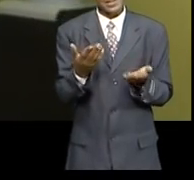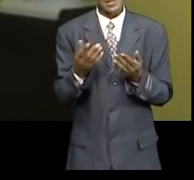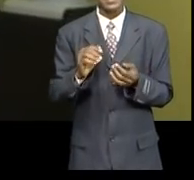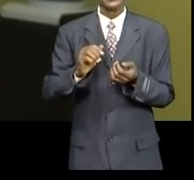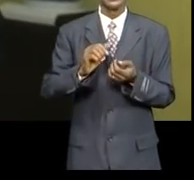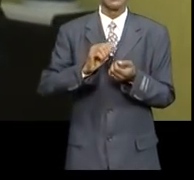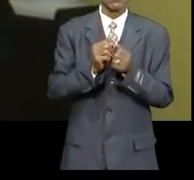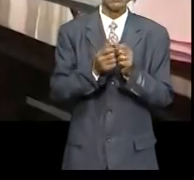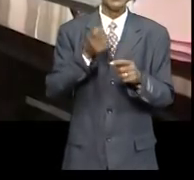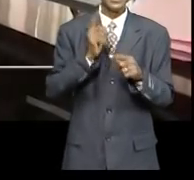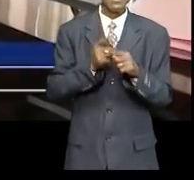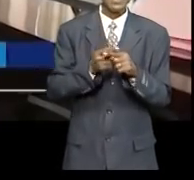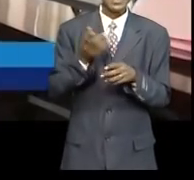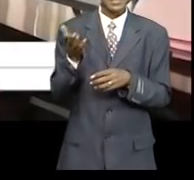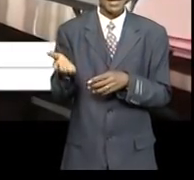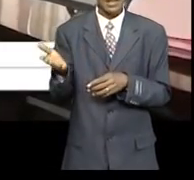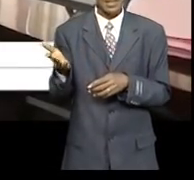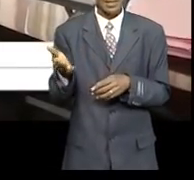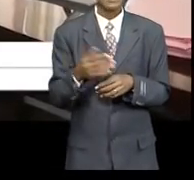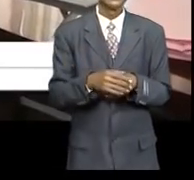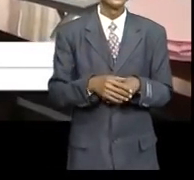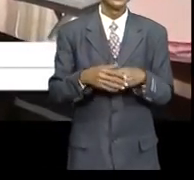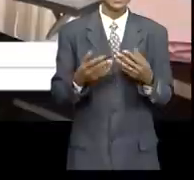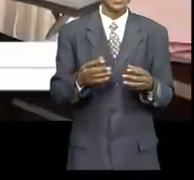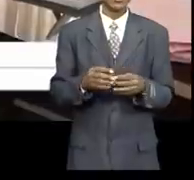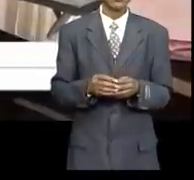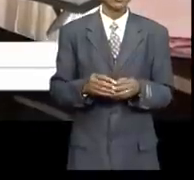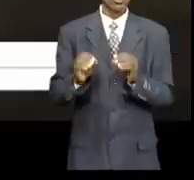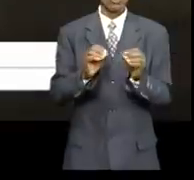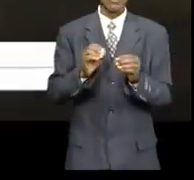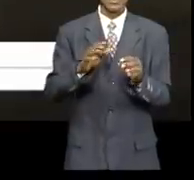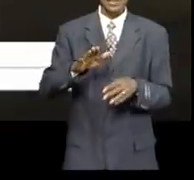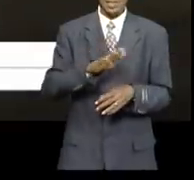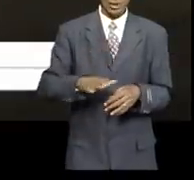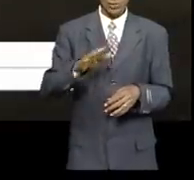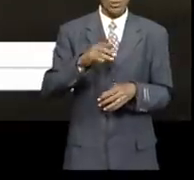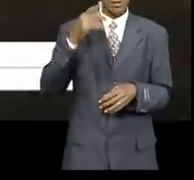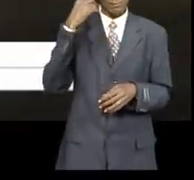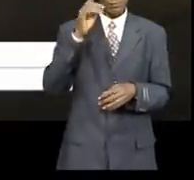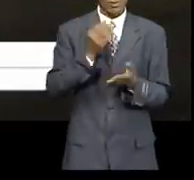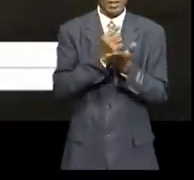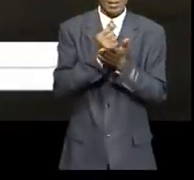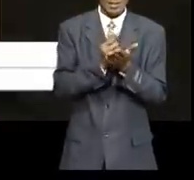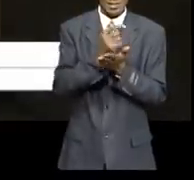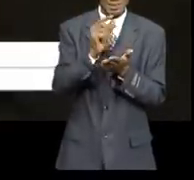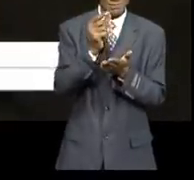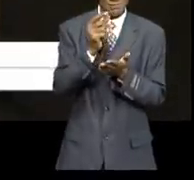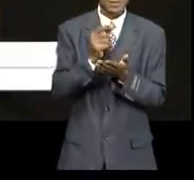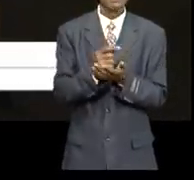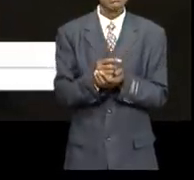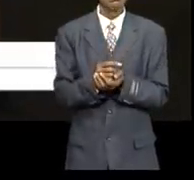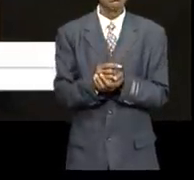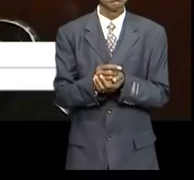petite histoire, l'ONAPAC, à l'époque Office national du café ONC, a permis pendant la